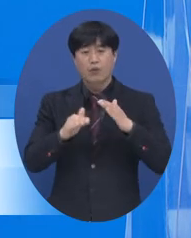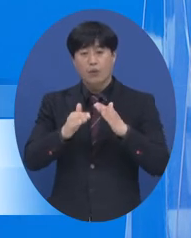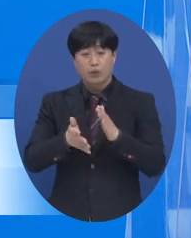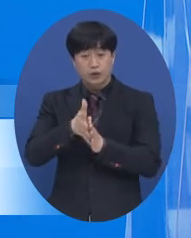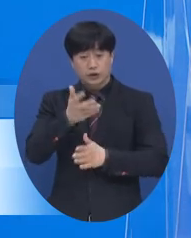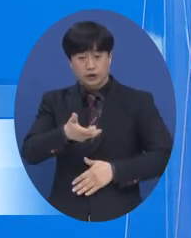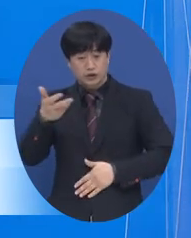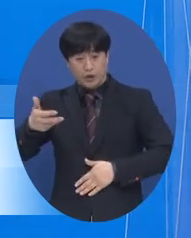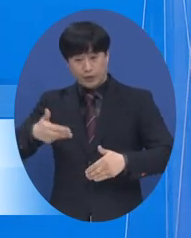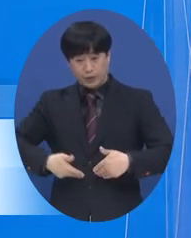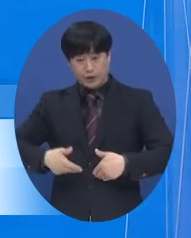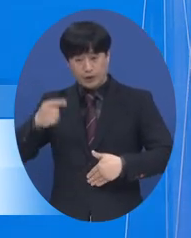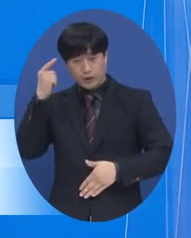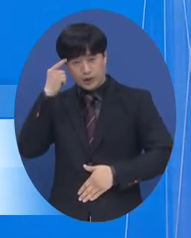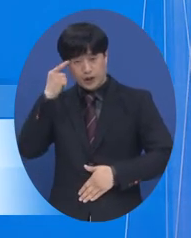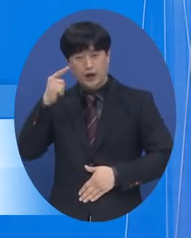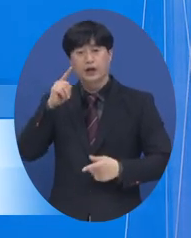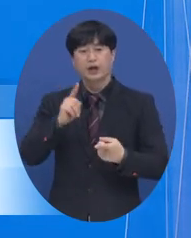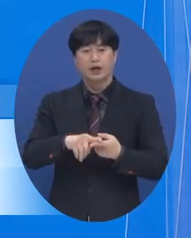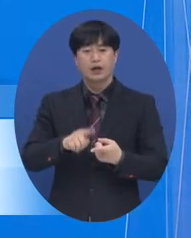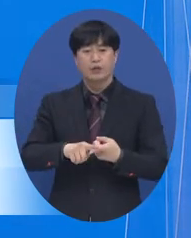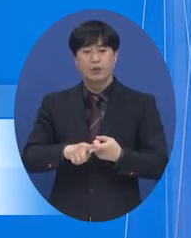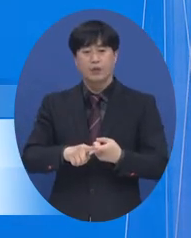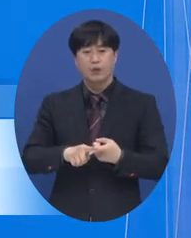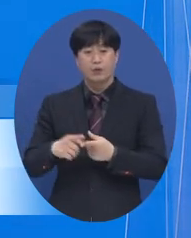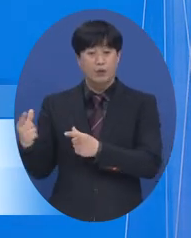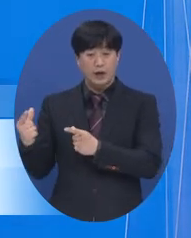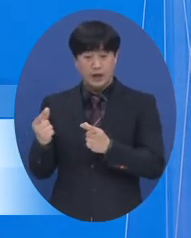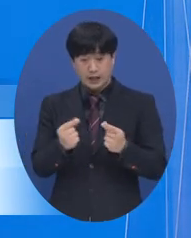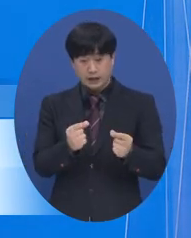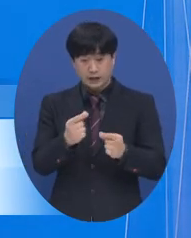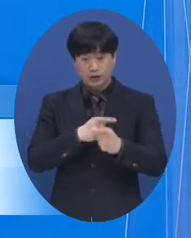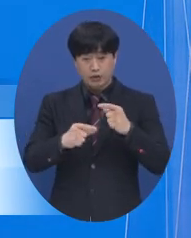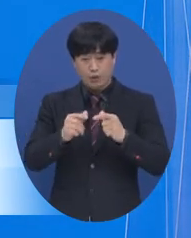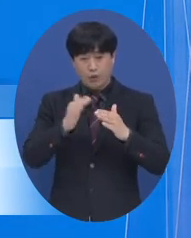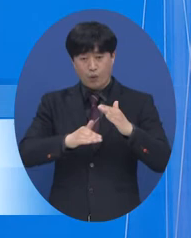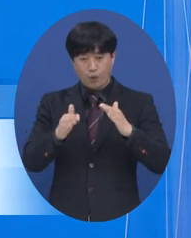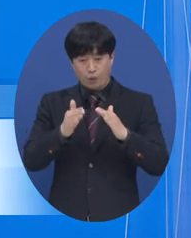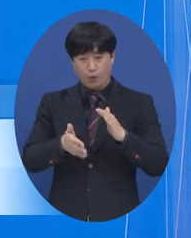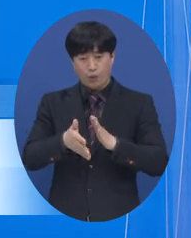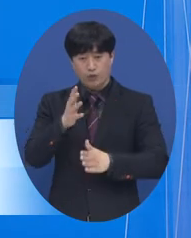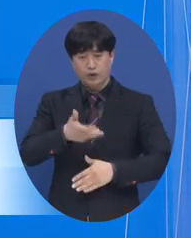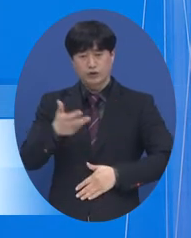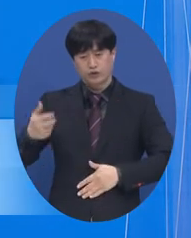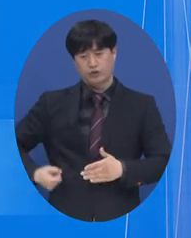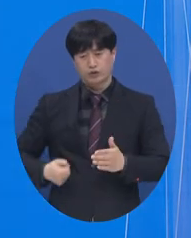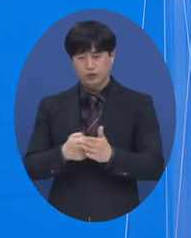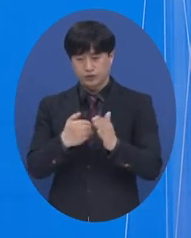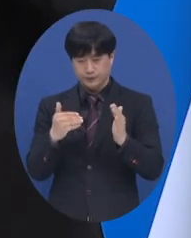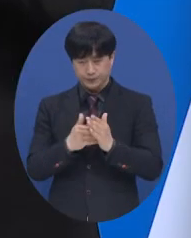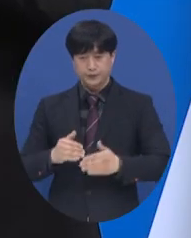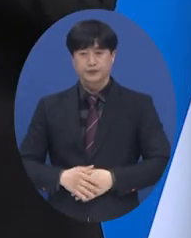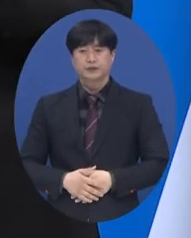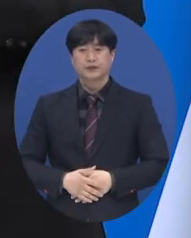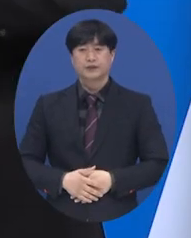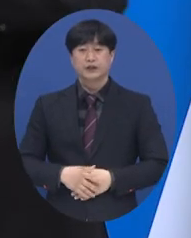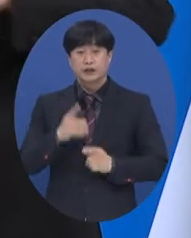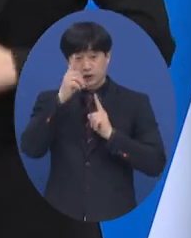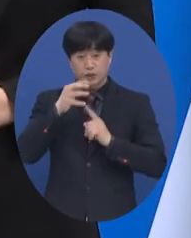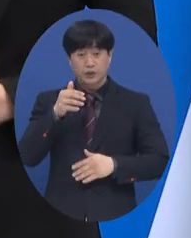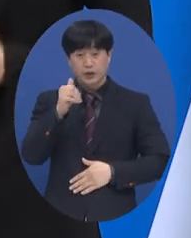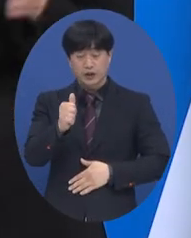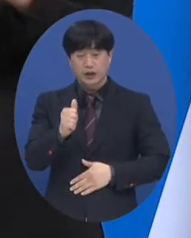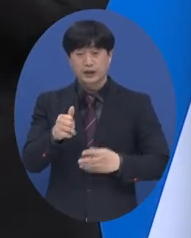공공기관 이전이 필요하다고 판단했고, 이에 따라 다음과 같이 추가 공공기관 이전을 하기로 했습니다.